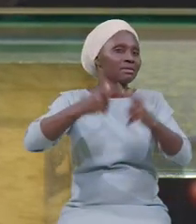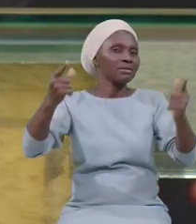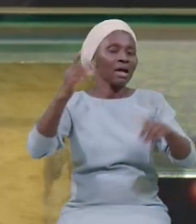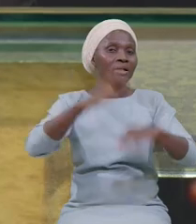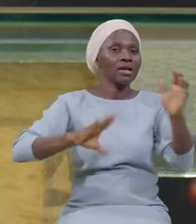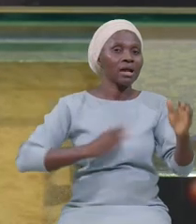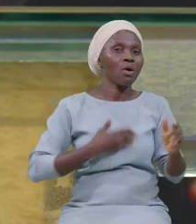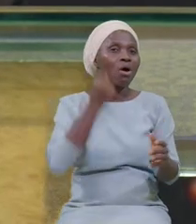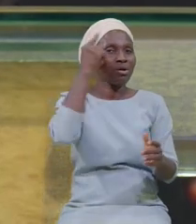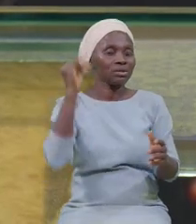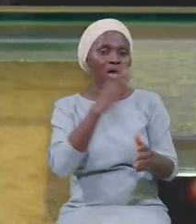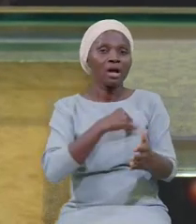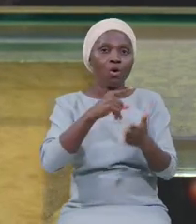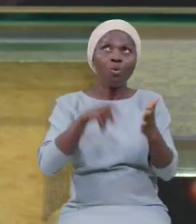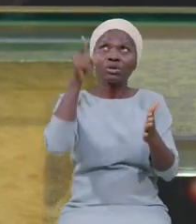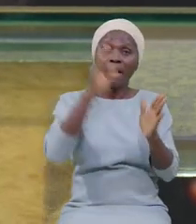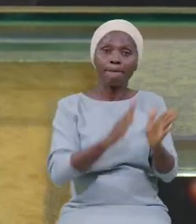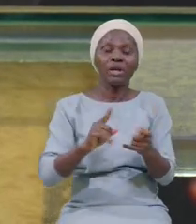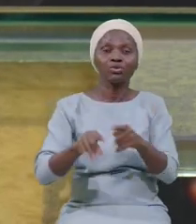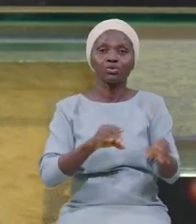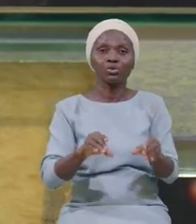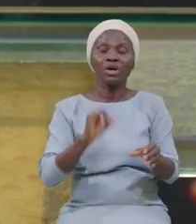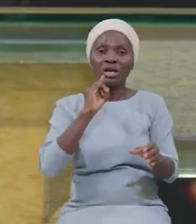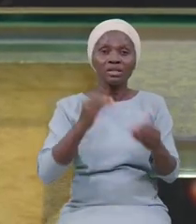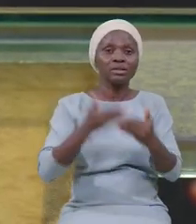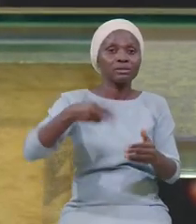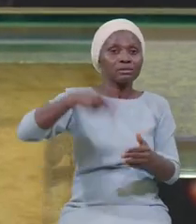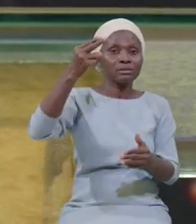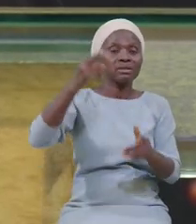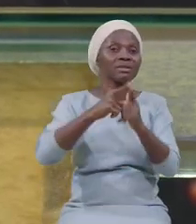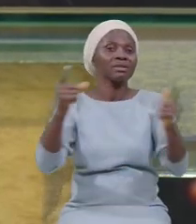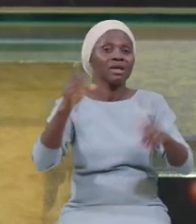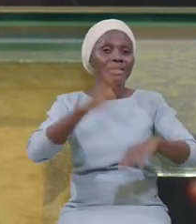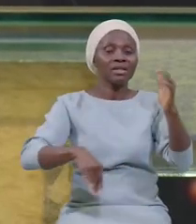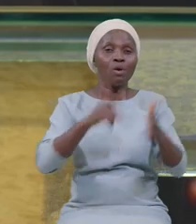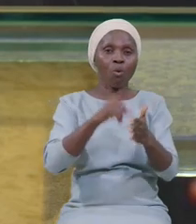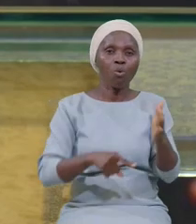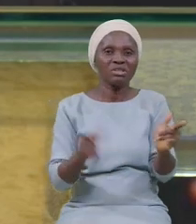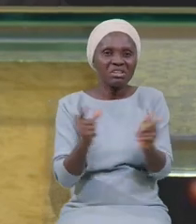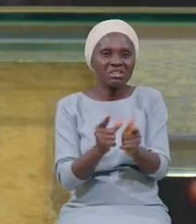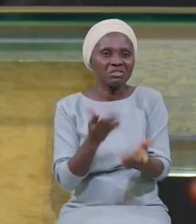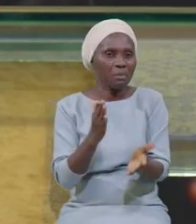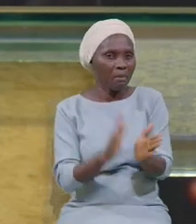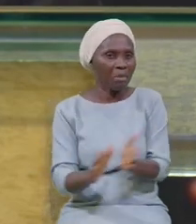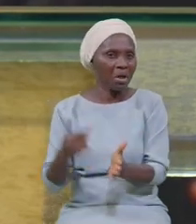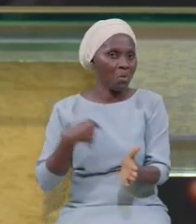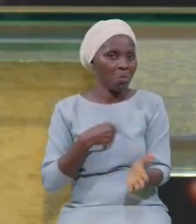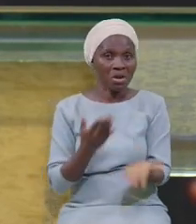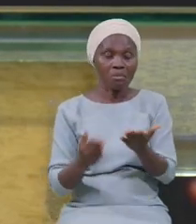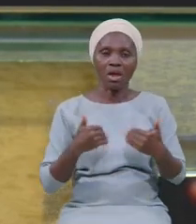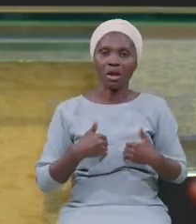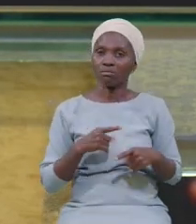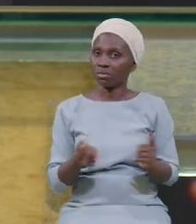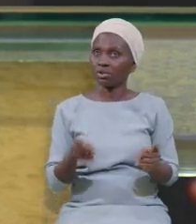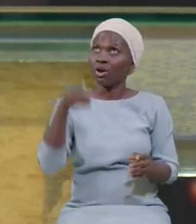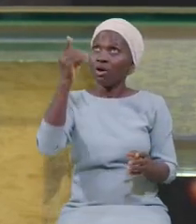qu'il programme, projette. Alors, cela est plus grand que notre petit plan. Mais le Seigneur